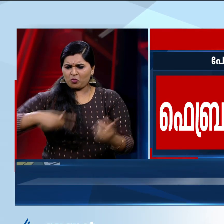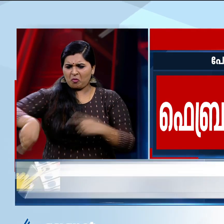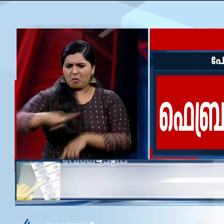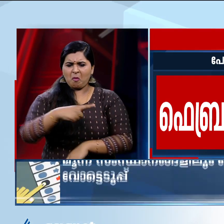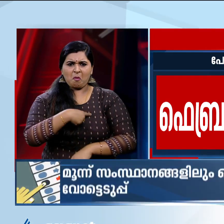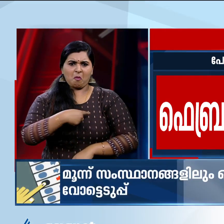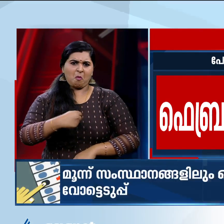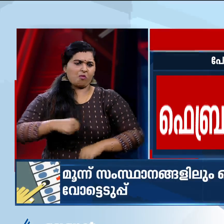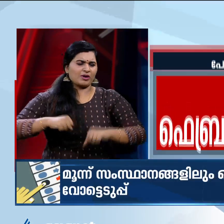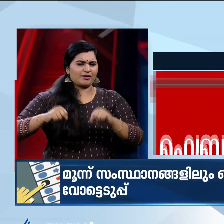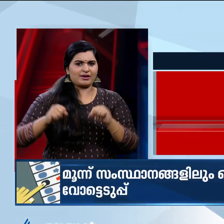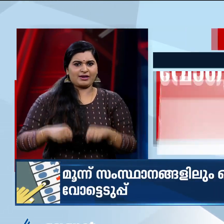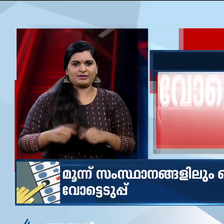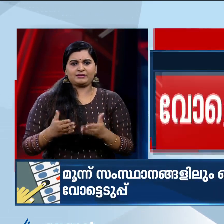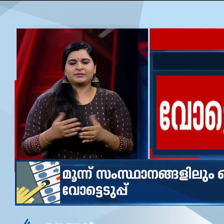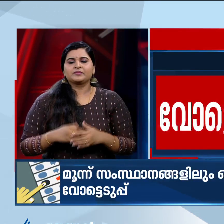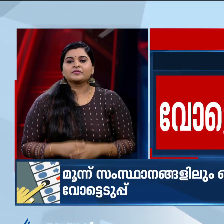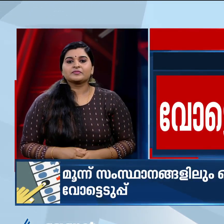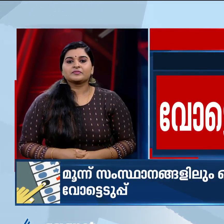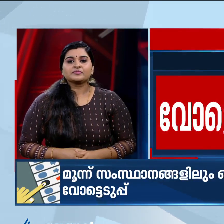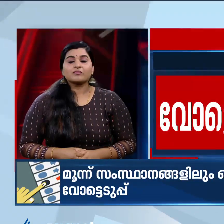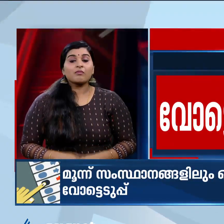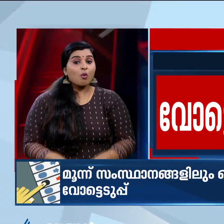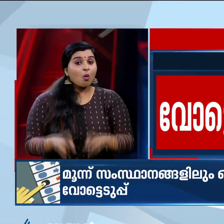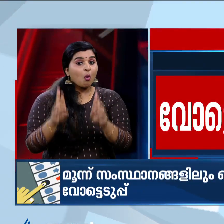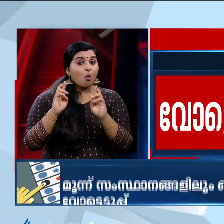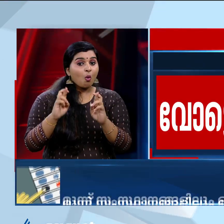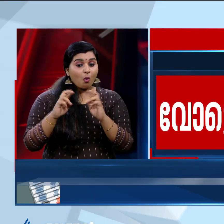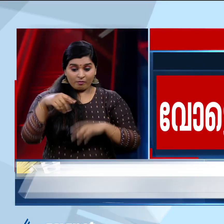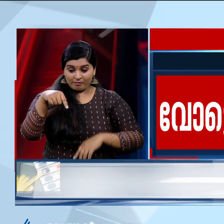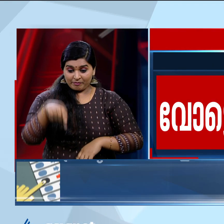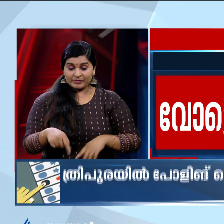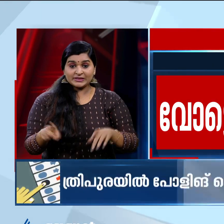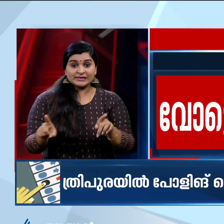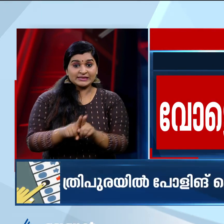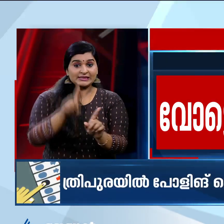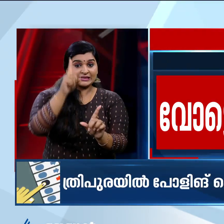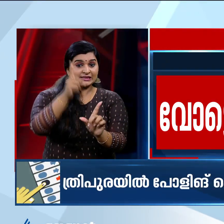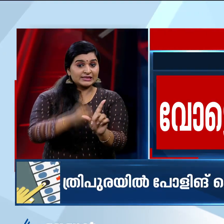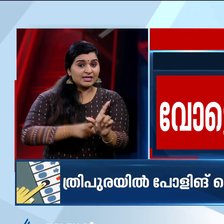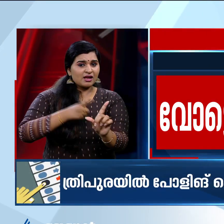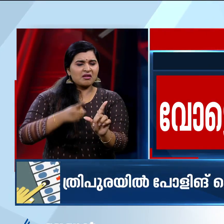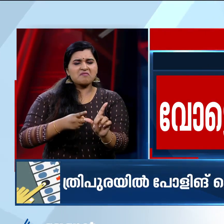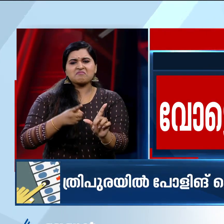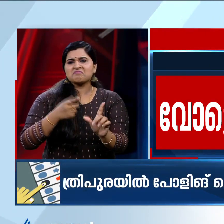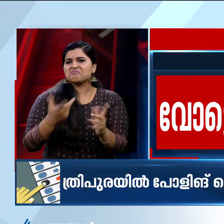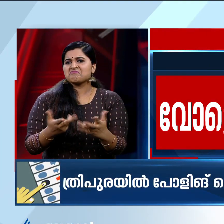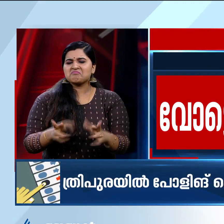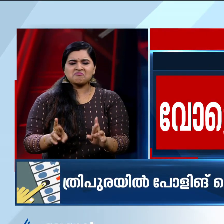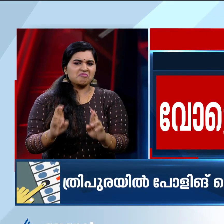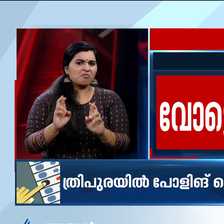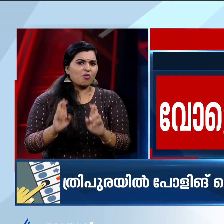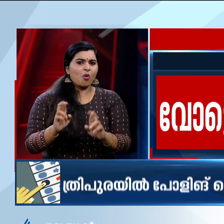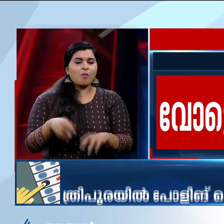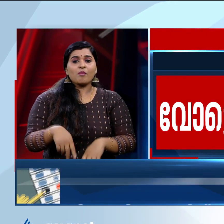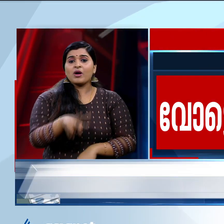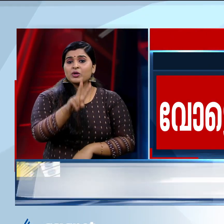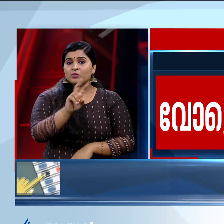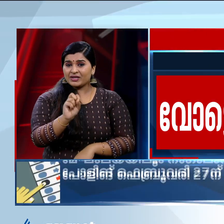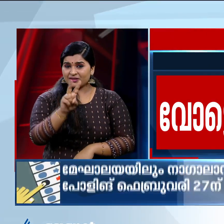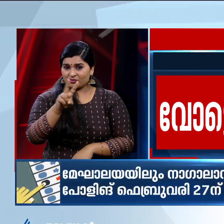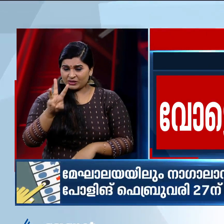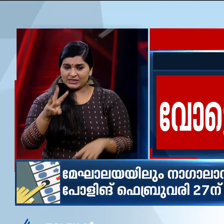അന്ന് കഴിഞ്ഞിരുന്നു. അതുകൊണ്ട് തീർച്ചയായിട്ടും ബി ജെ പിക്ക് ഇത് നിർണായകമാണ്. വടക്കിഴക്കൻ സംസ്ഥാനങ്ങളിലെ ഈ ഒരു പിന്തുണ നിലനിർത്താൻ കഴിയുമോ എന്നത്